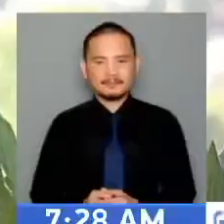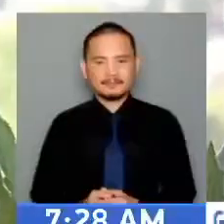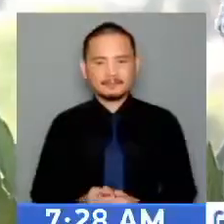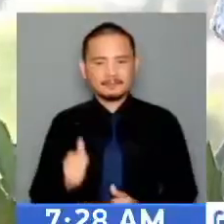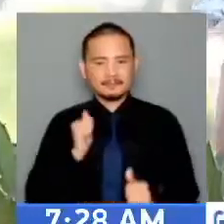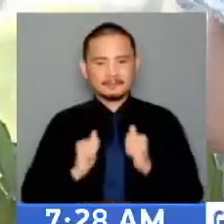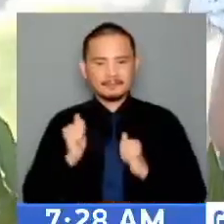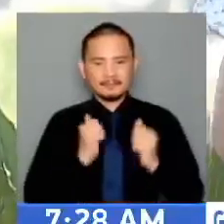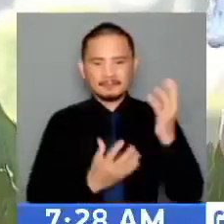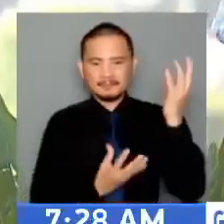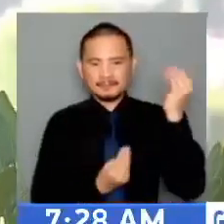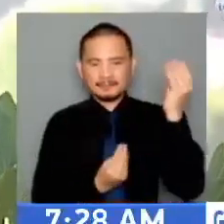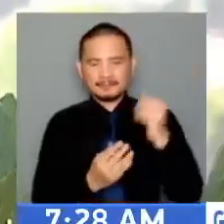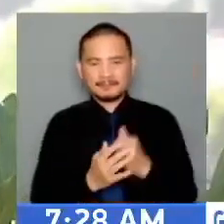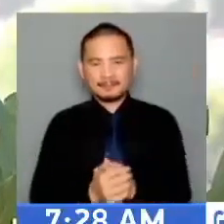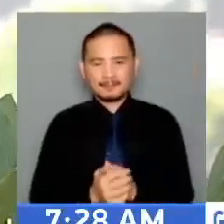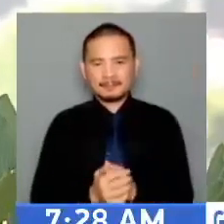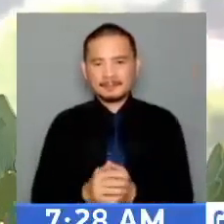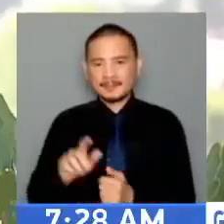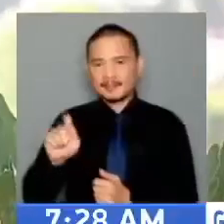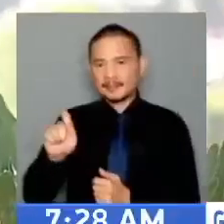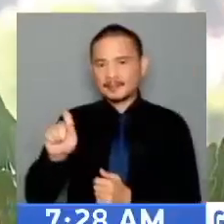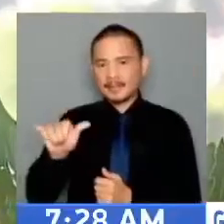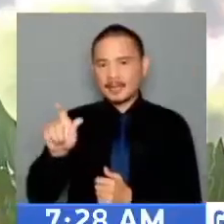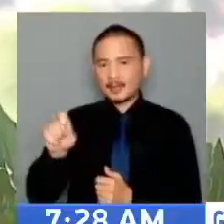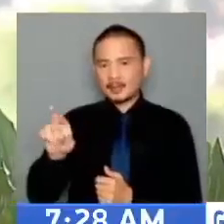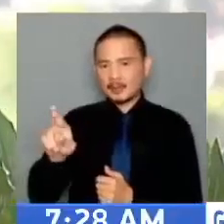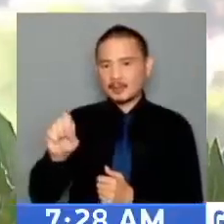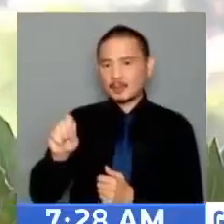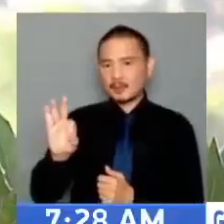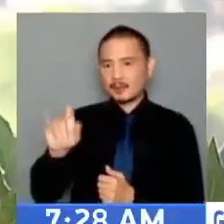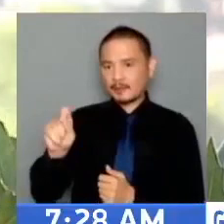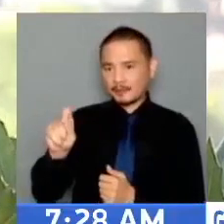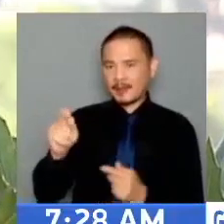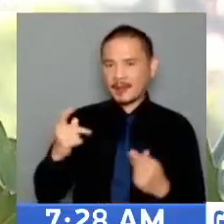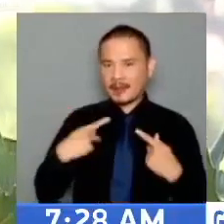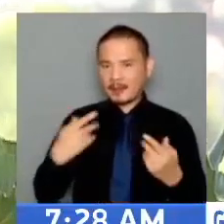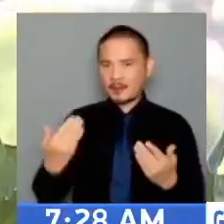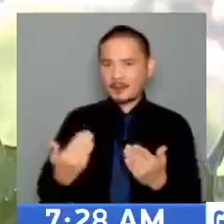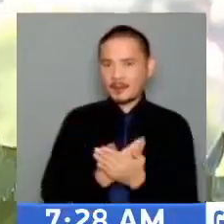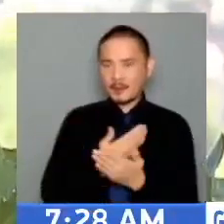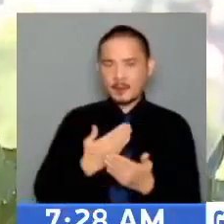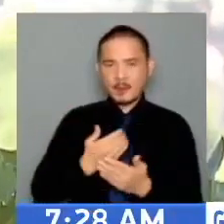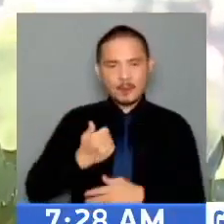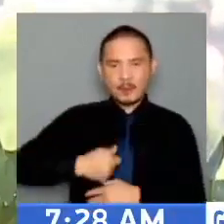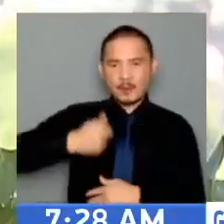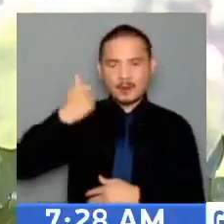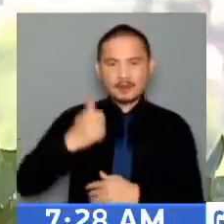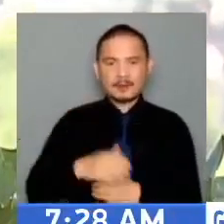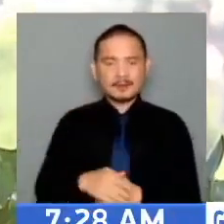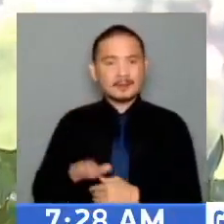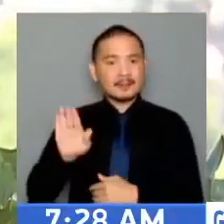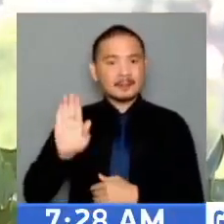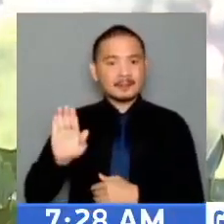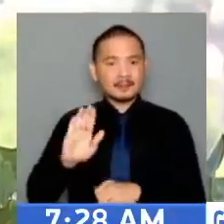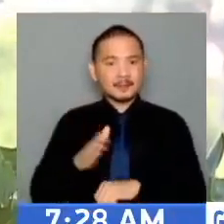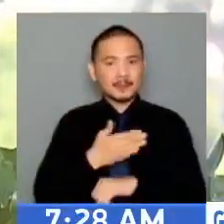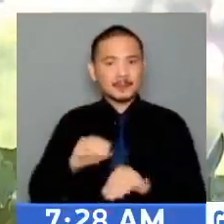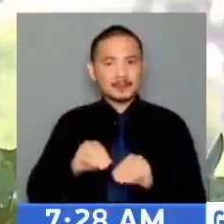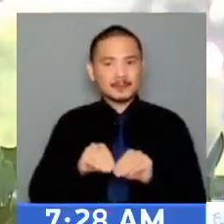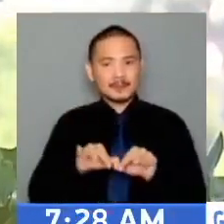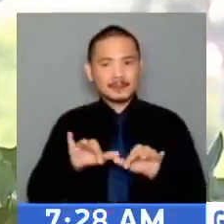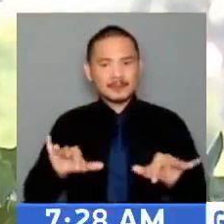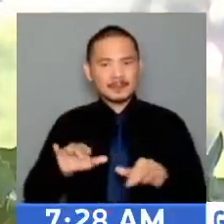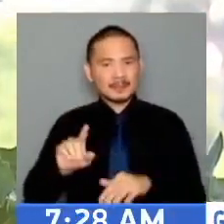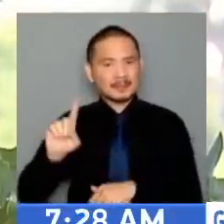Para kay Taylor Swift. Yes, Swift, dahil ang panibagong achievement na naman ito para kay Taylor bilang nag-iisang artist sa